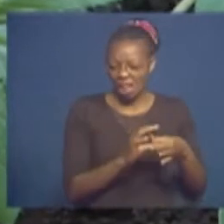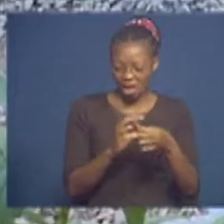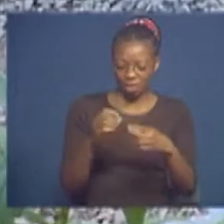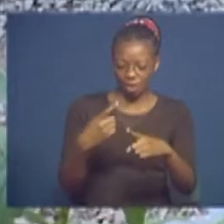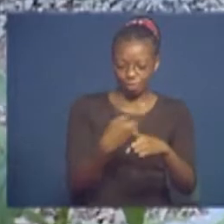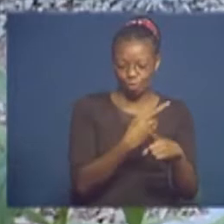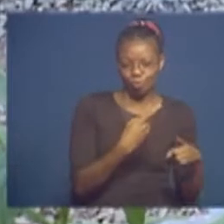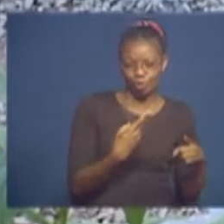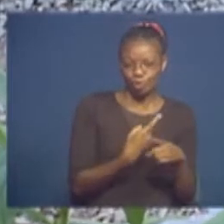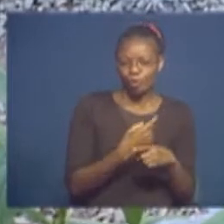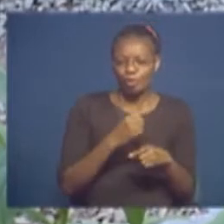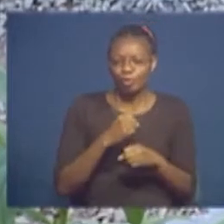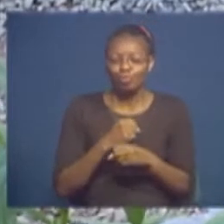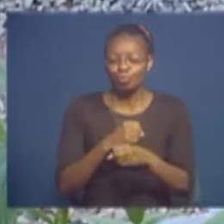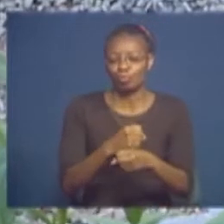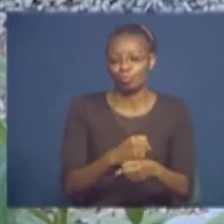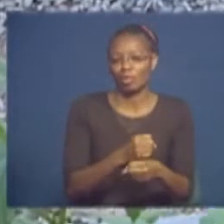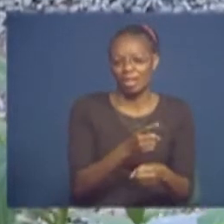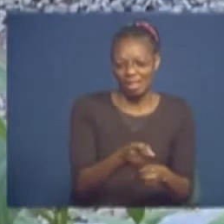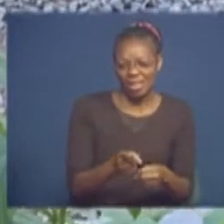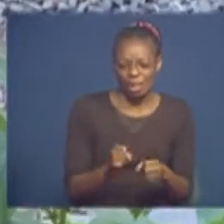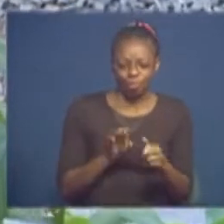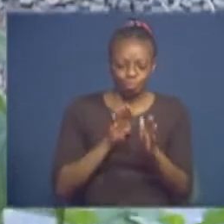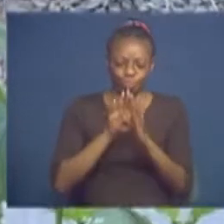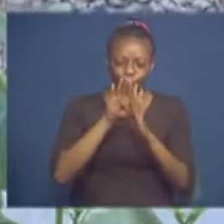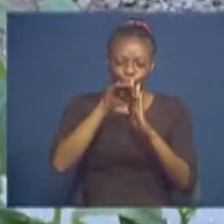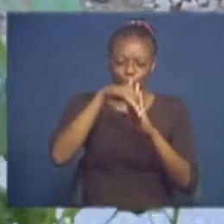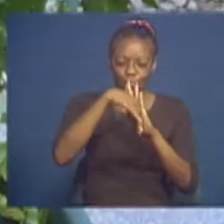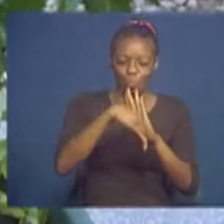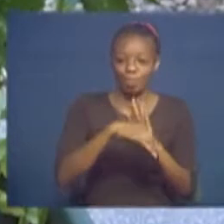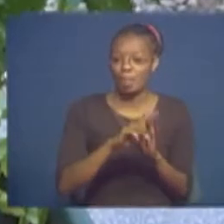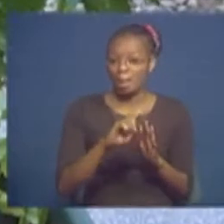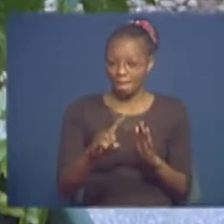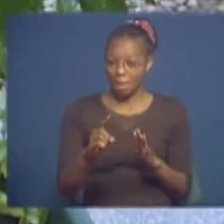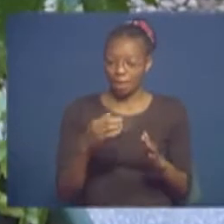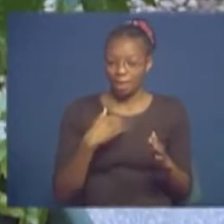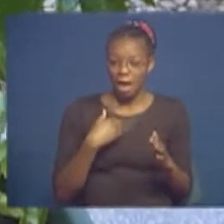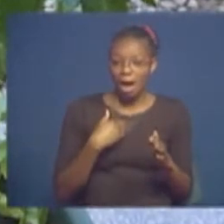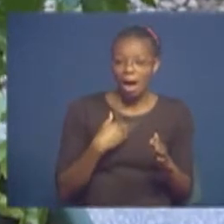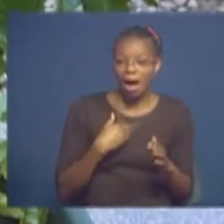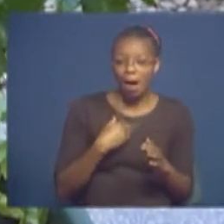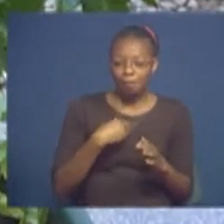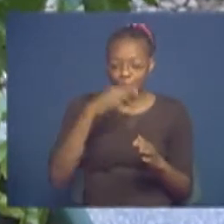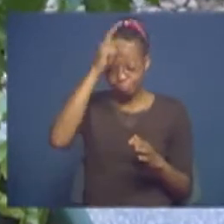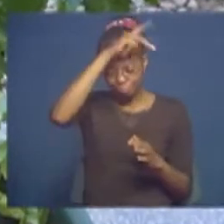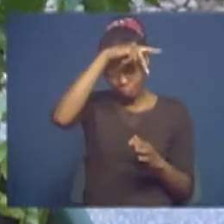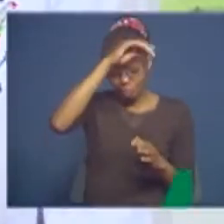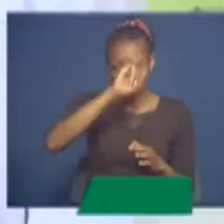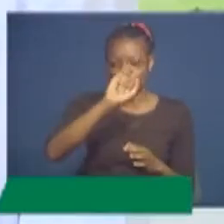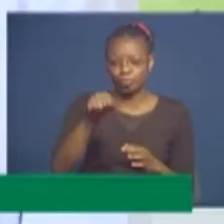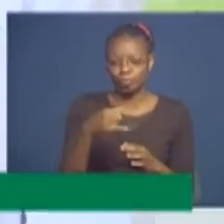ndogo. Lisilojulikana na wengi ni kwamba chuo kikuu cha JKUAT wamekuwa wakifanya utafiti wa mboga